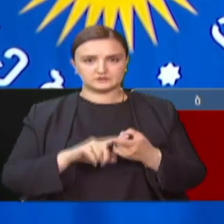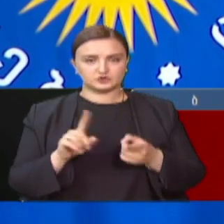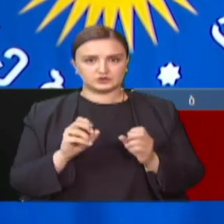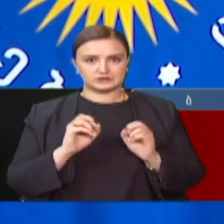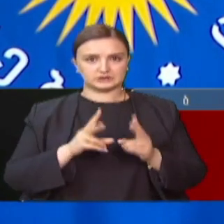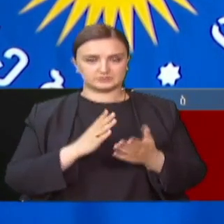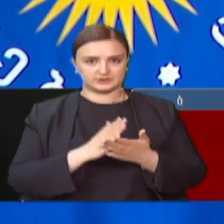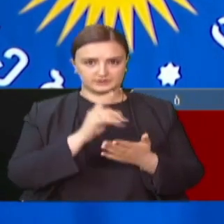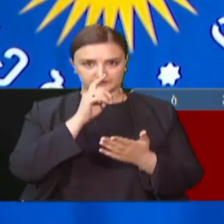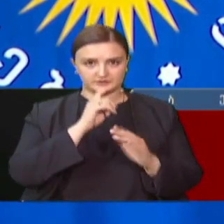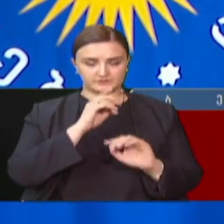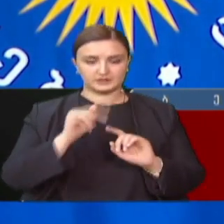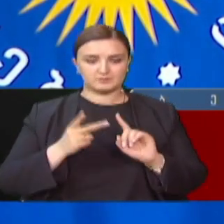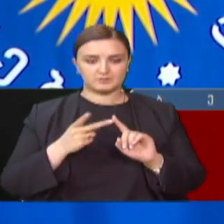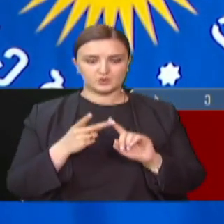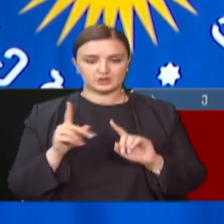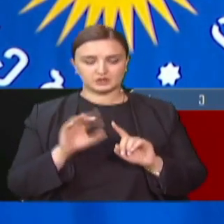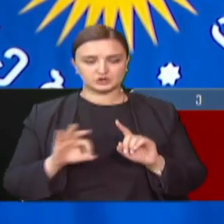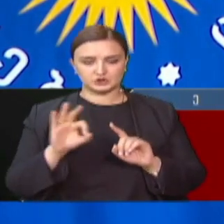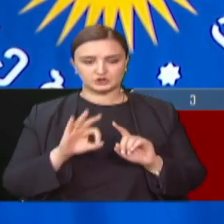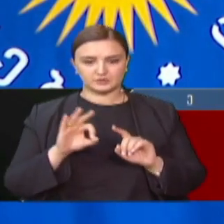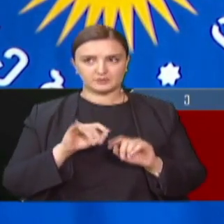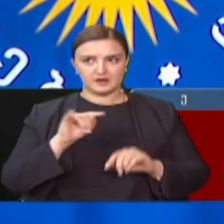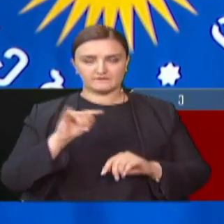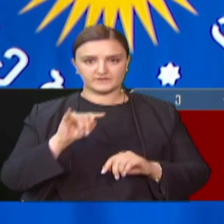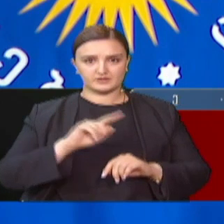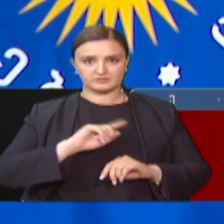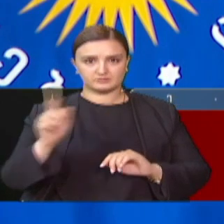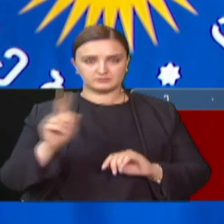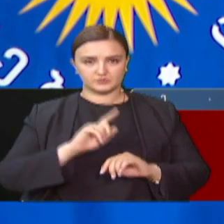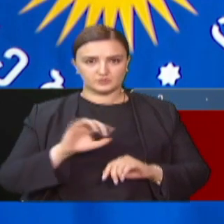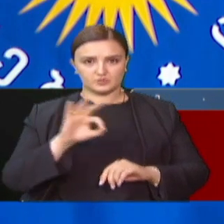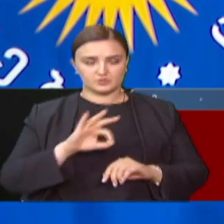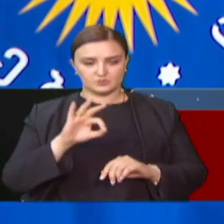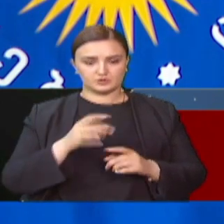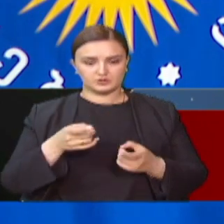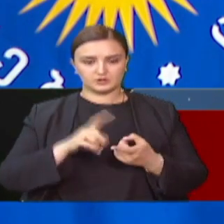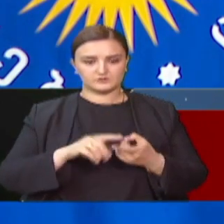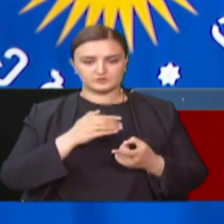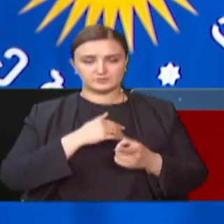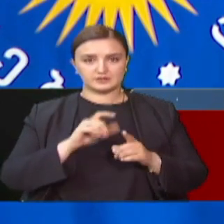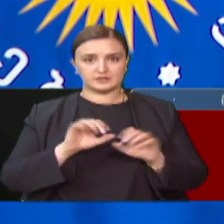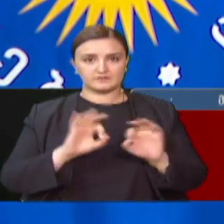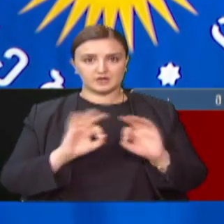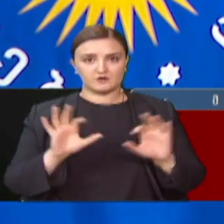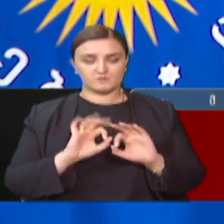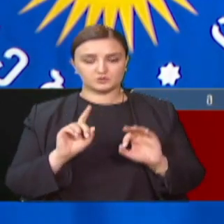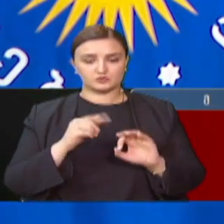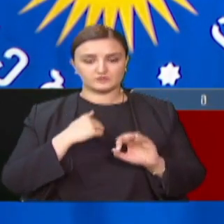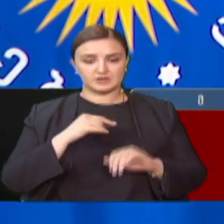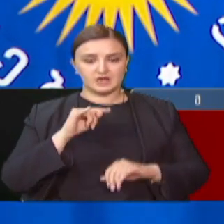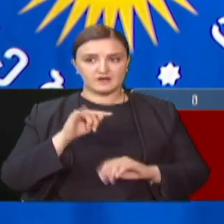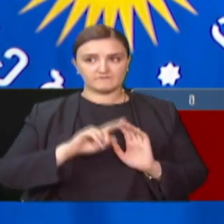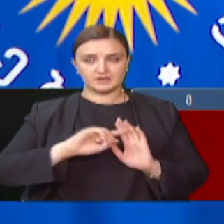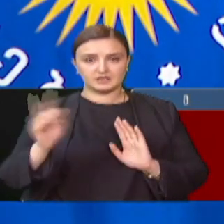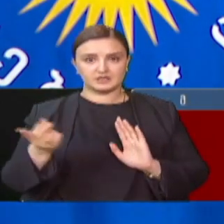იყოს ერთის ხრივ და მეორე, რაც შეეხება ავიამიმოსვლასთან დაკავშირებით, მინდა განმარტო ერთი რამ, რომ ჩვენ ავიამიმოსვლა